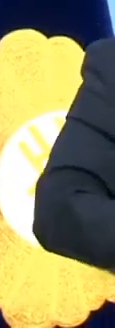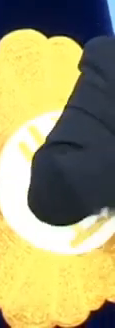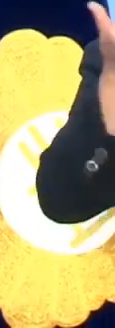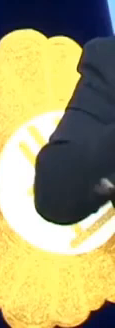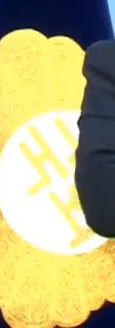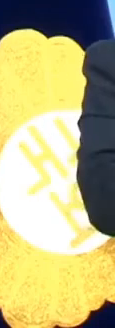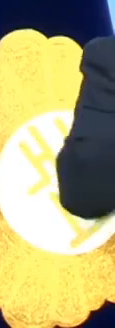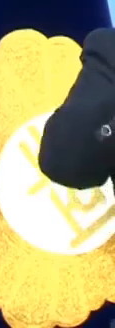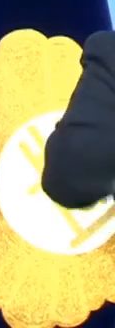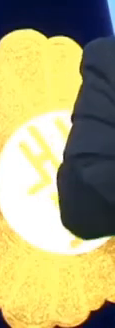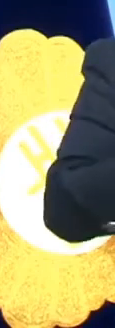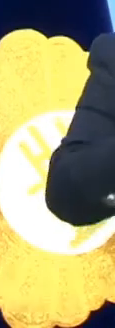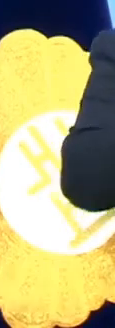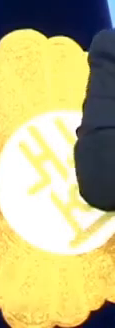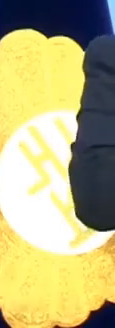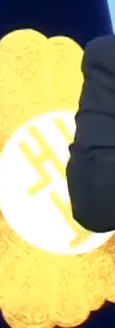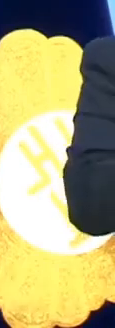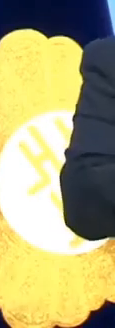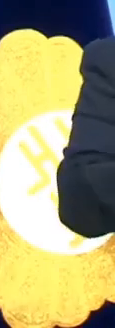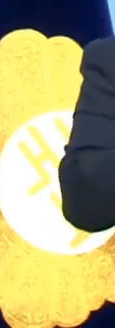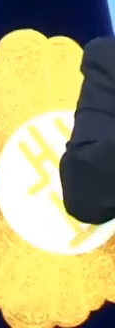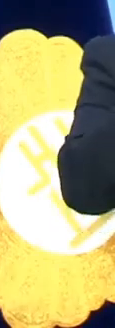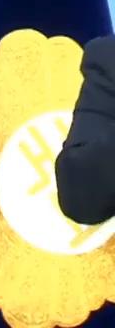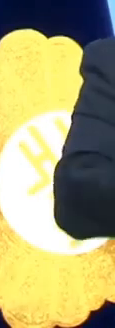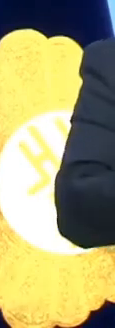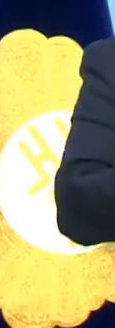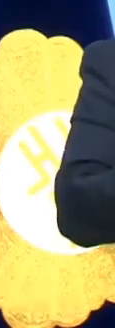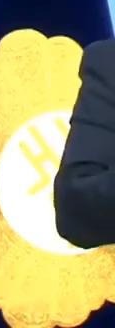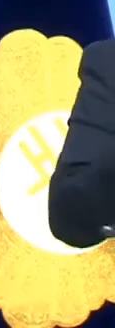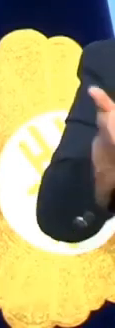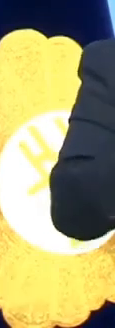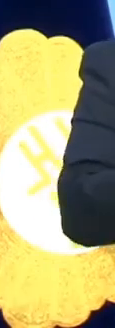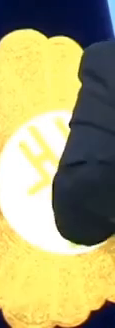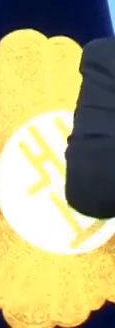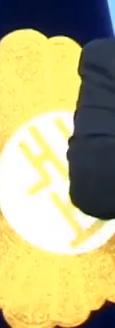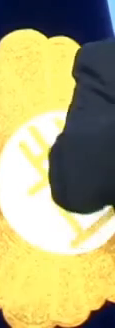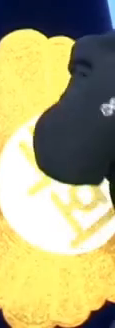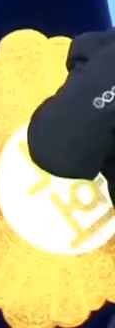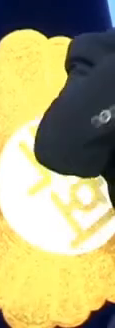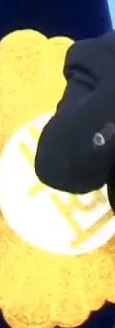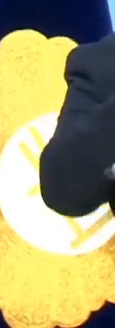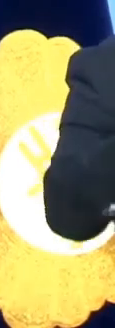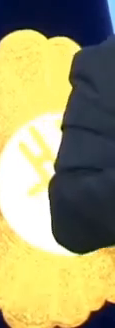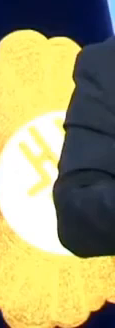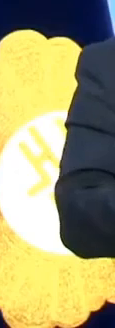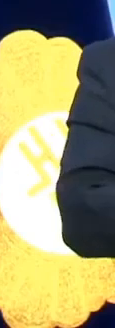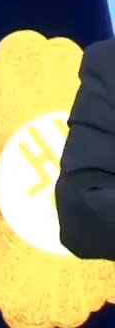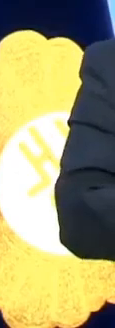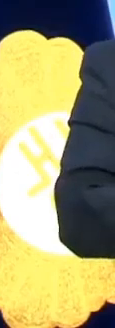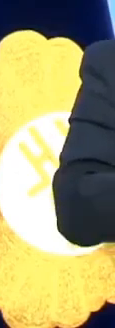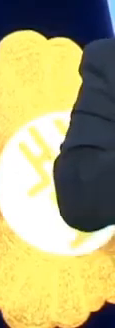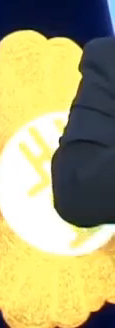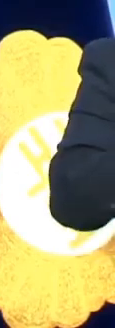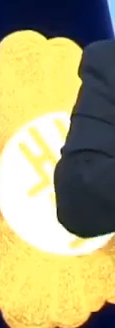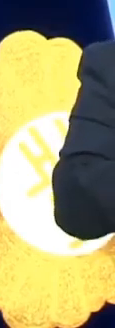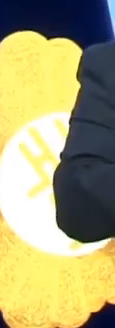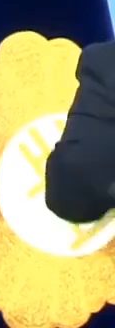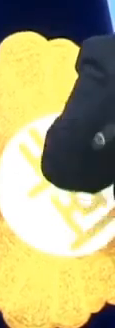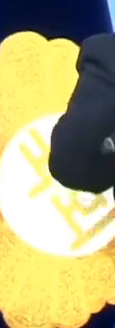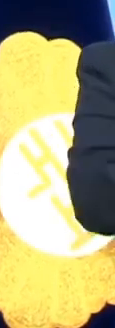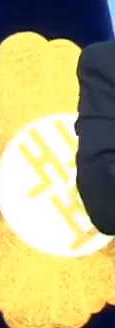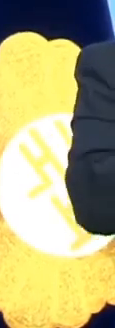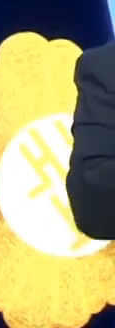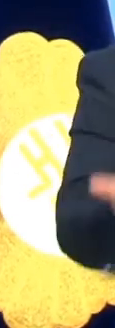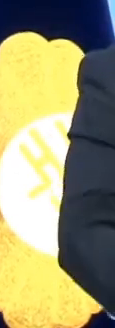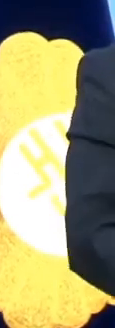국회도 수가 니콜은 알고 로이나님 이슈가 를 종료하고 제한적으로 재 개관한 지 보름이 지났습니다 이용한 도사로 200명